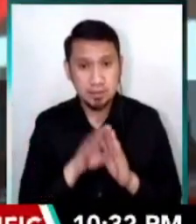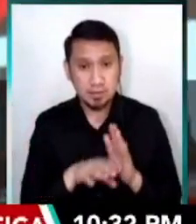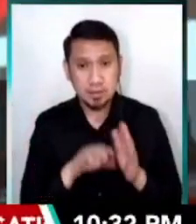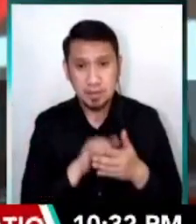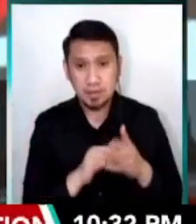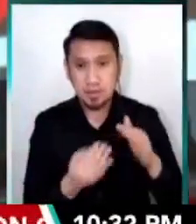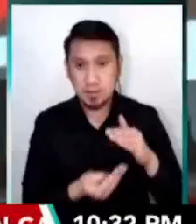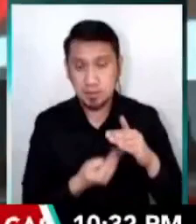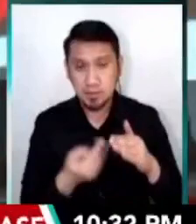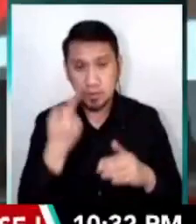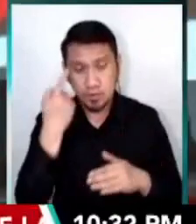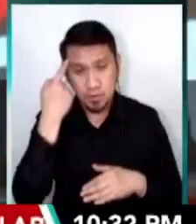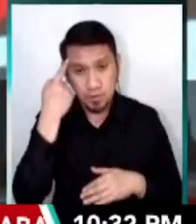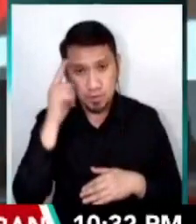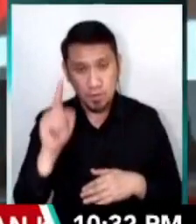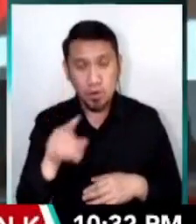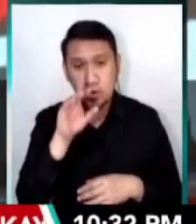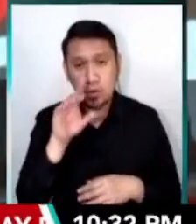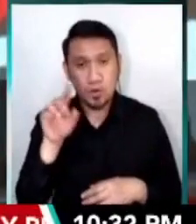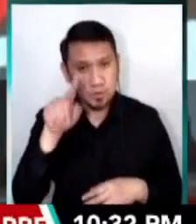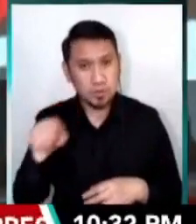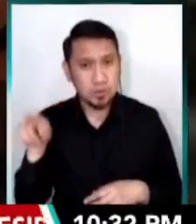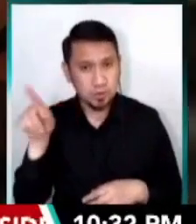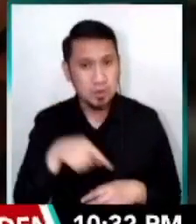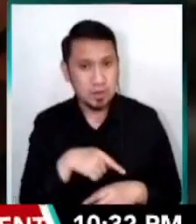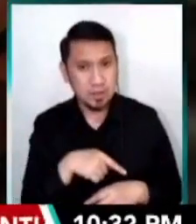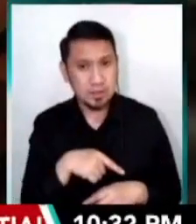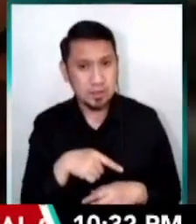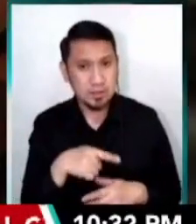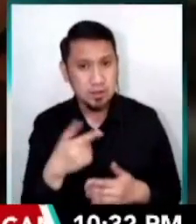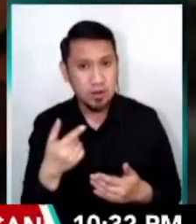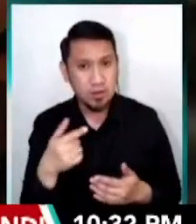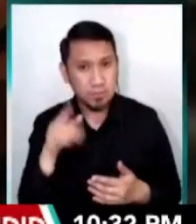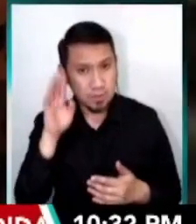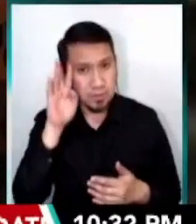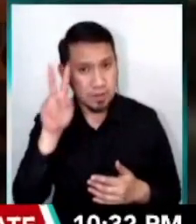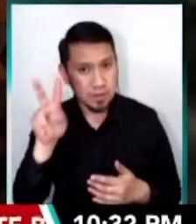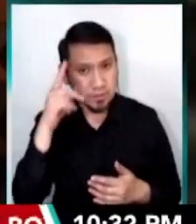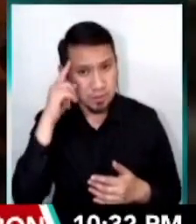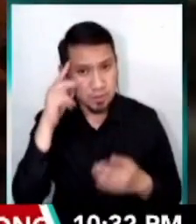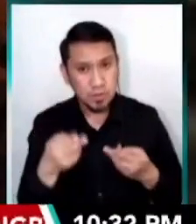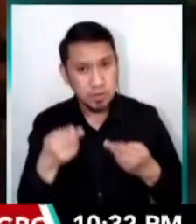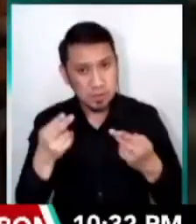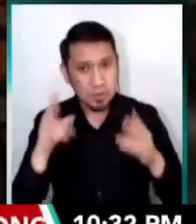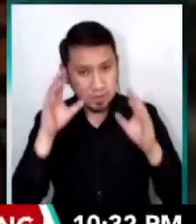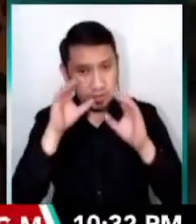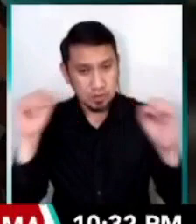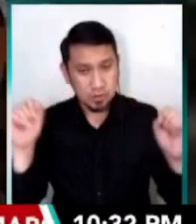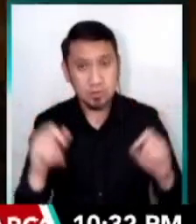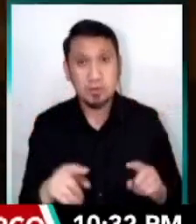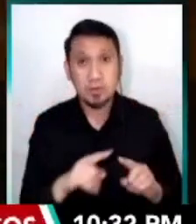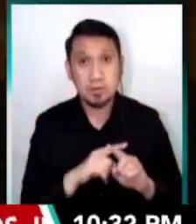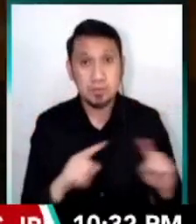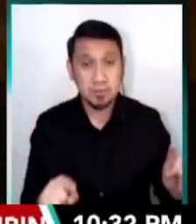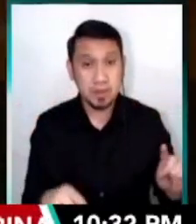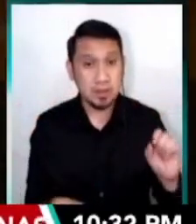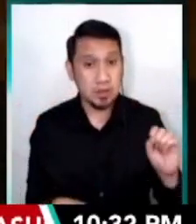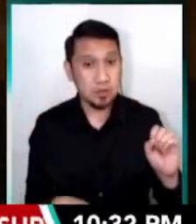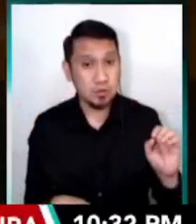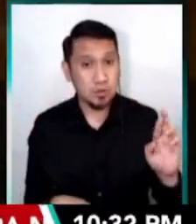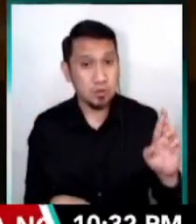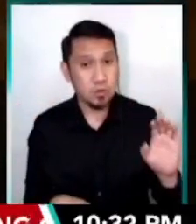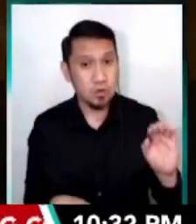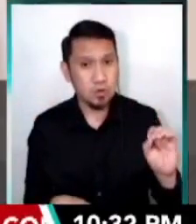perpetual disqualification sa pagtakbo sa pagkapangulo. Pero hindi kumbinsido rito sina Commissioner Socorro Inting, Commissioner